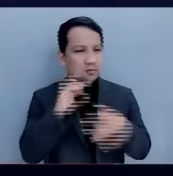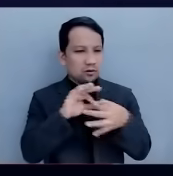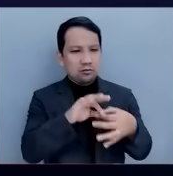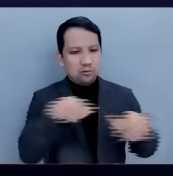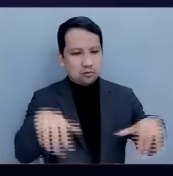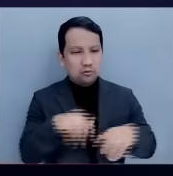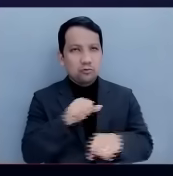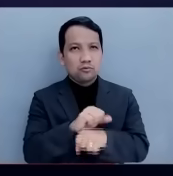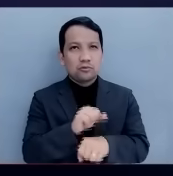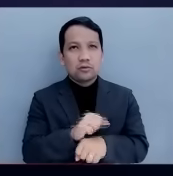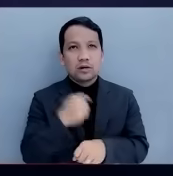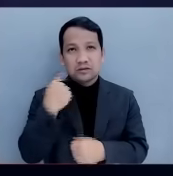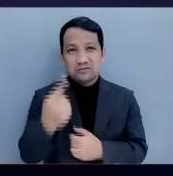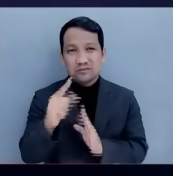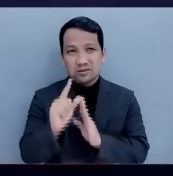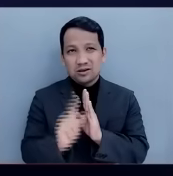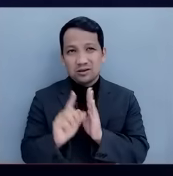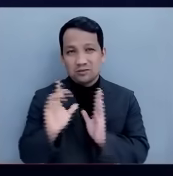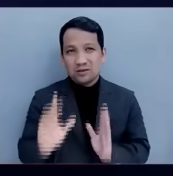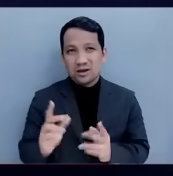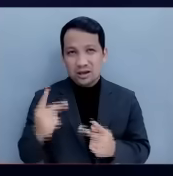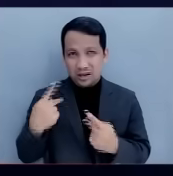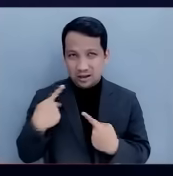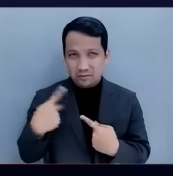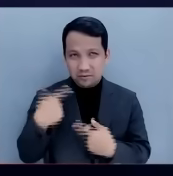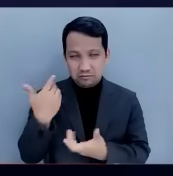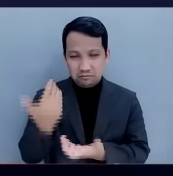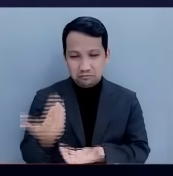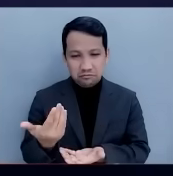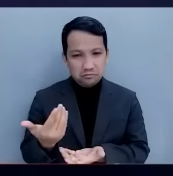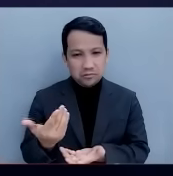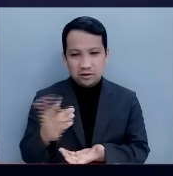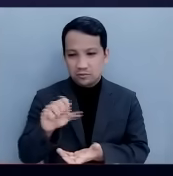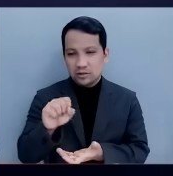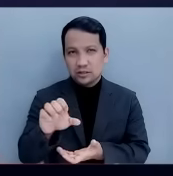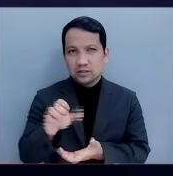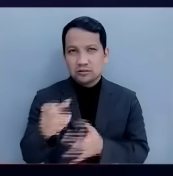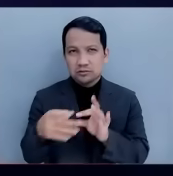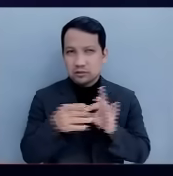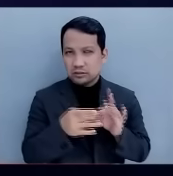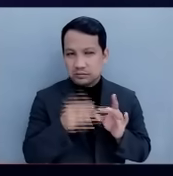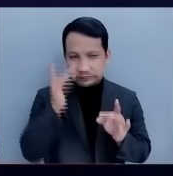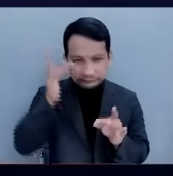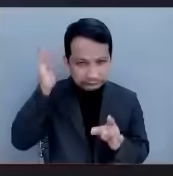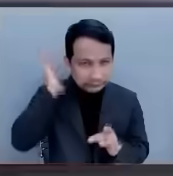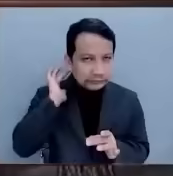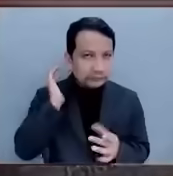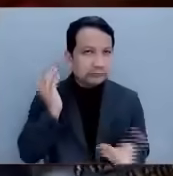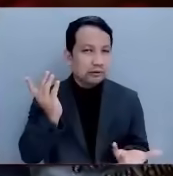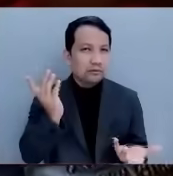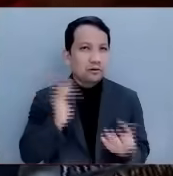kanyang trabaho bilang lawyer, meron din mga kaso dito na hinahawakan niya na medyo sensitive.